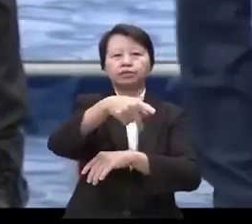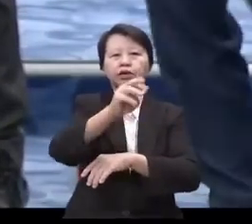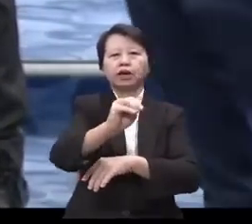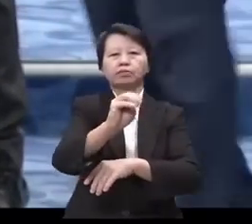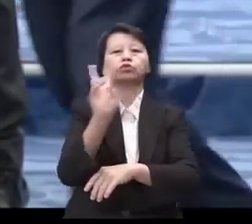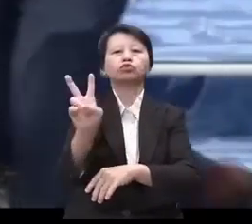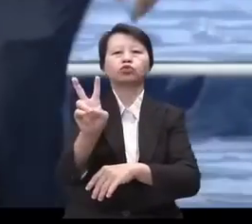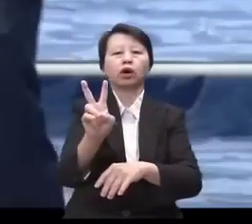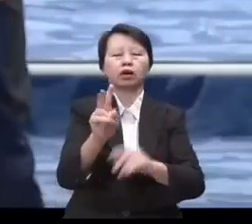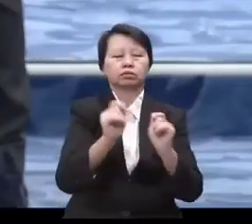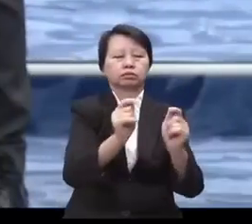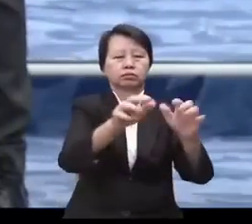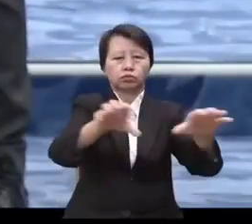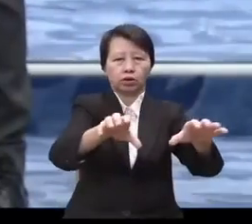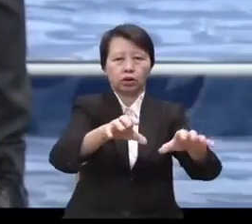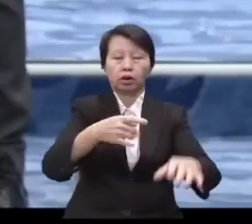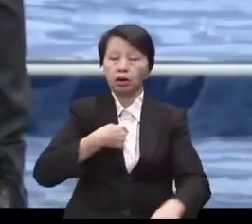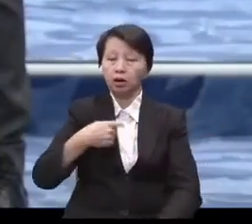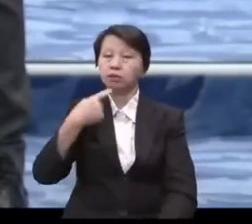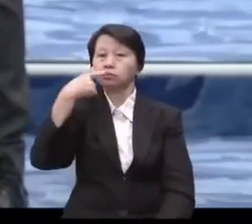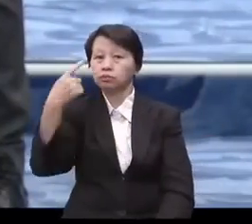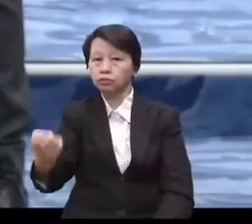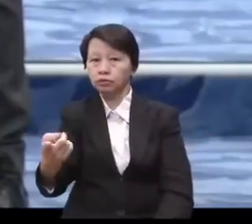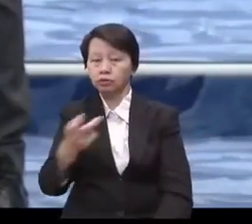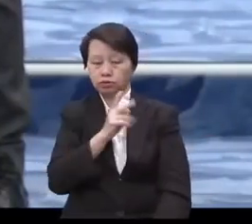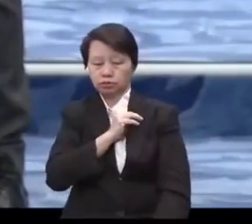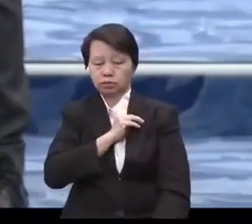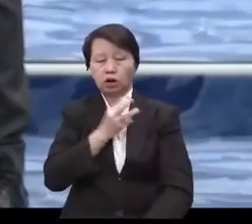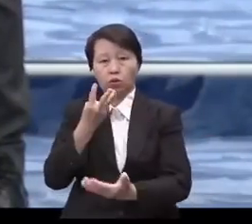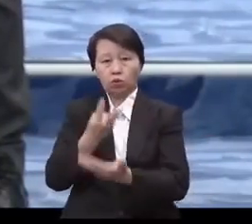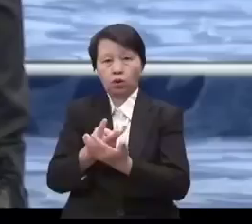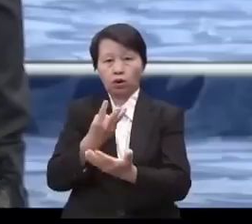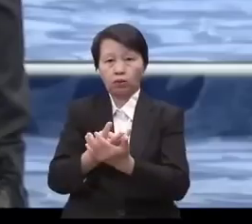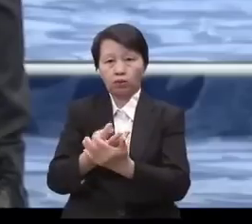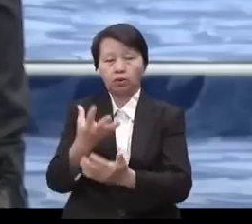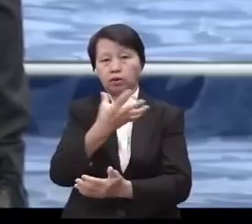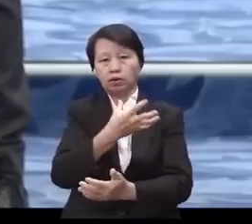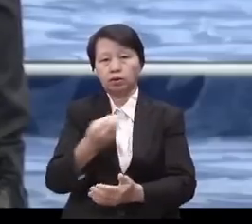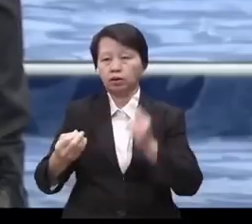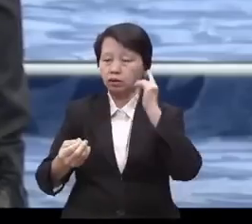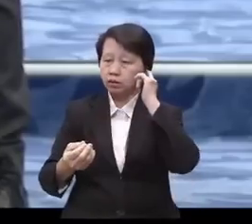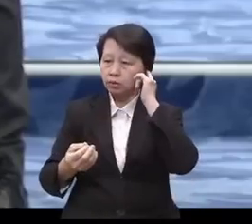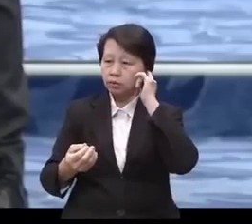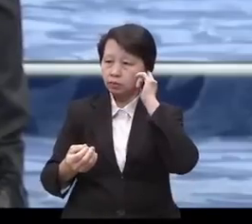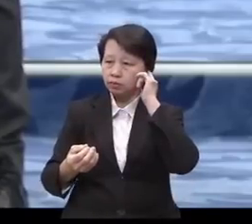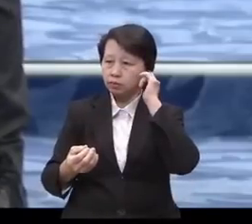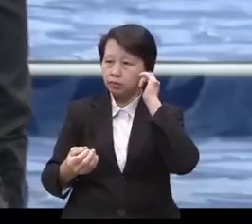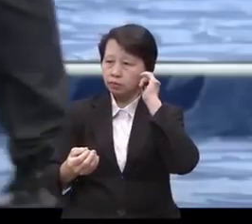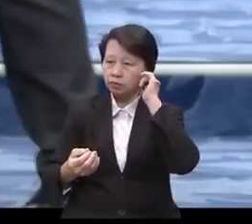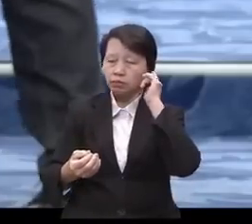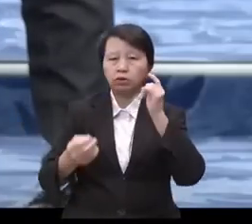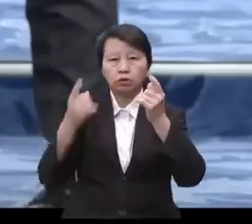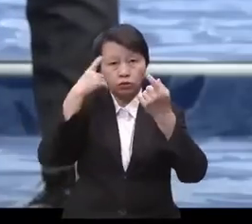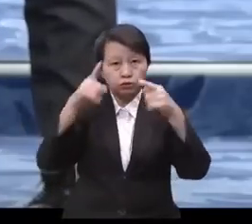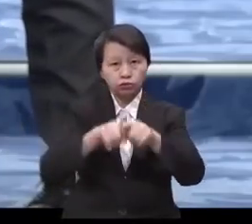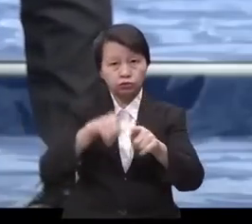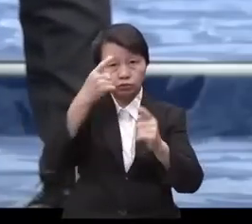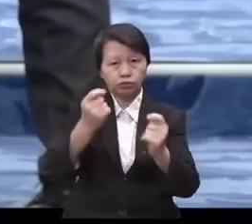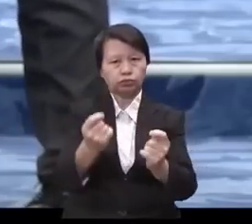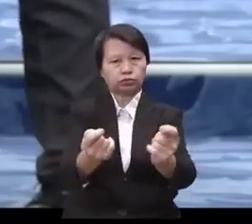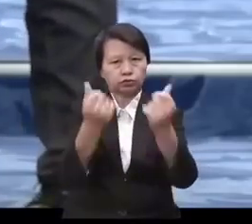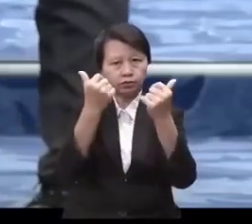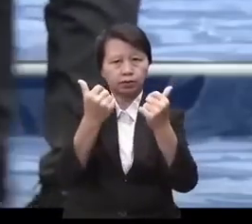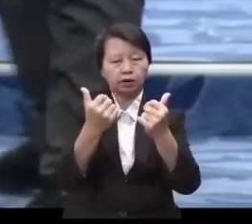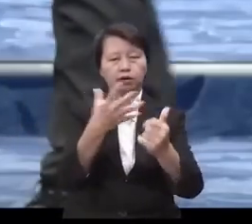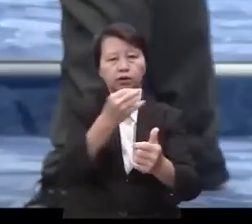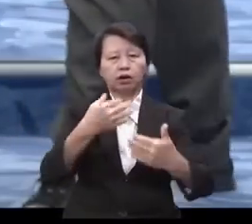menyegerakan. Dan saya beritahu Kementerian Kewangan malahkan setuju untuk fast track asalkan ada